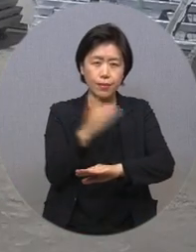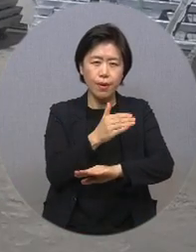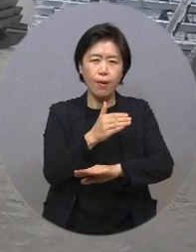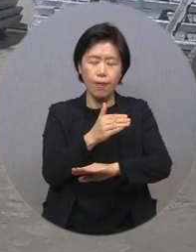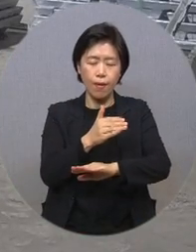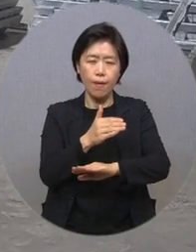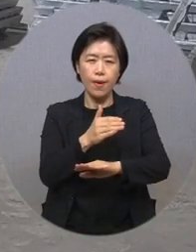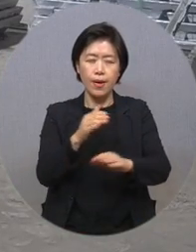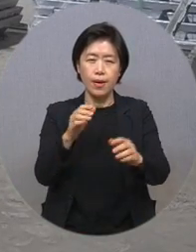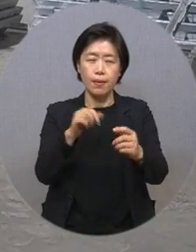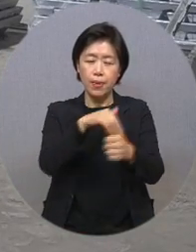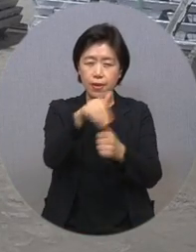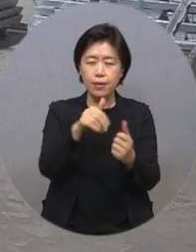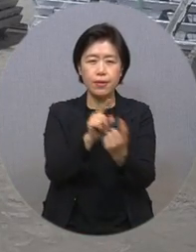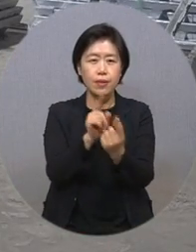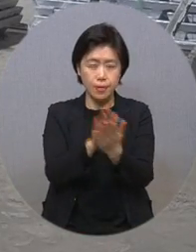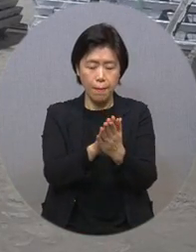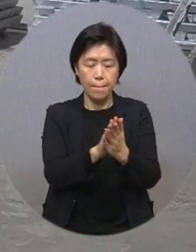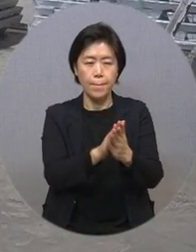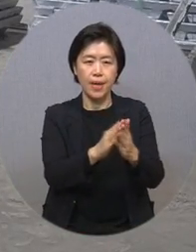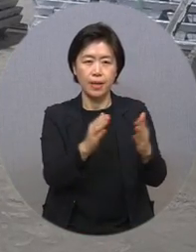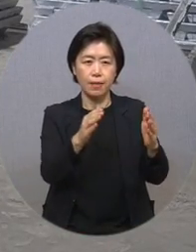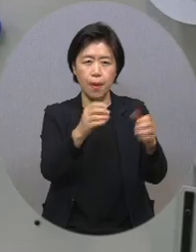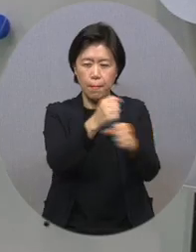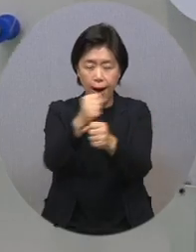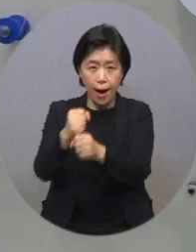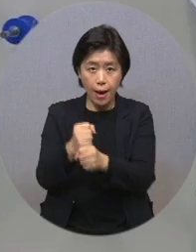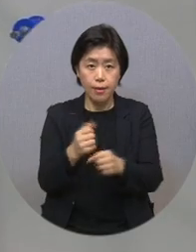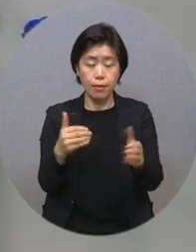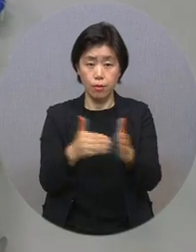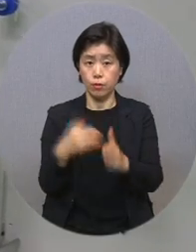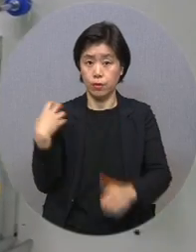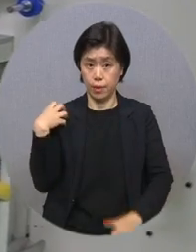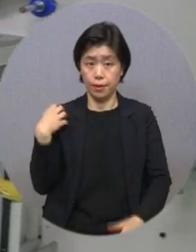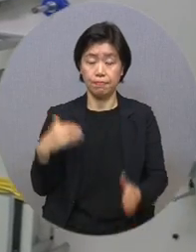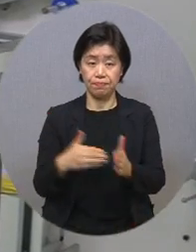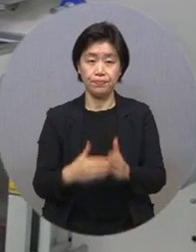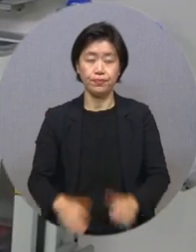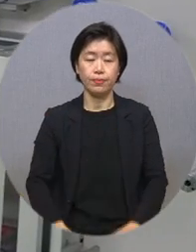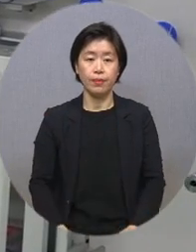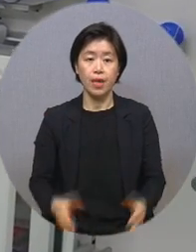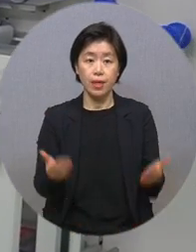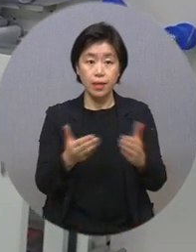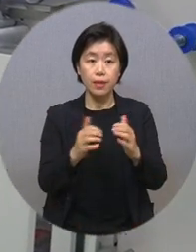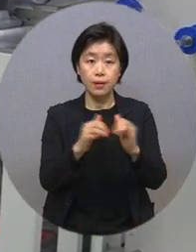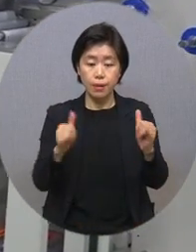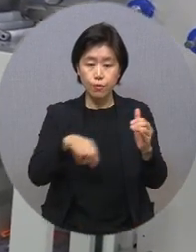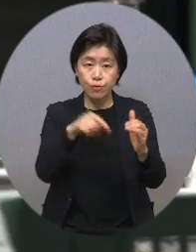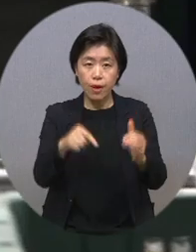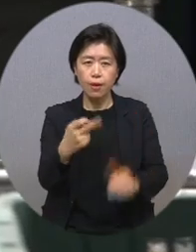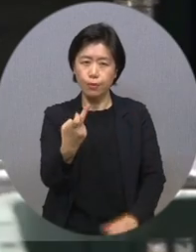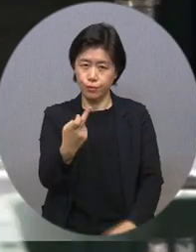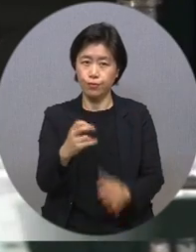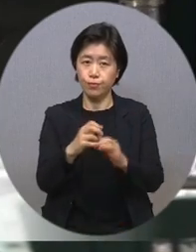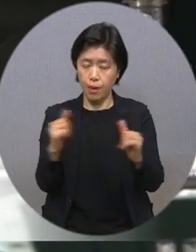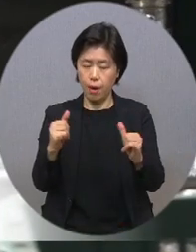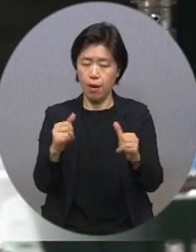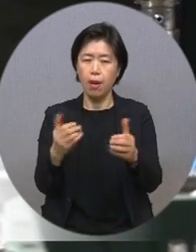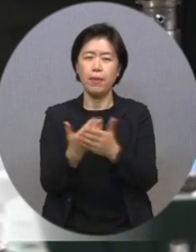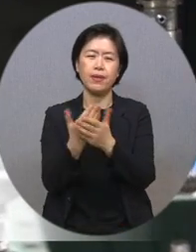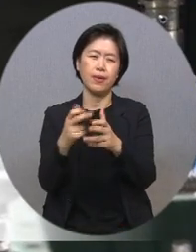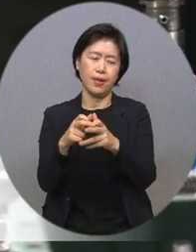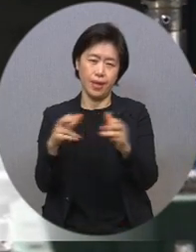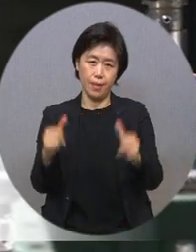원스톱으로 진행합니다. 전 직원 중 12명의 장애인 직원 대부분은 발달 장애인입니다. 몸이 좋은